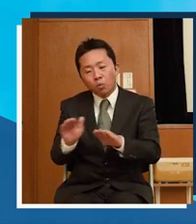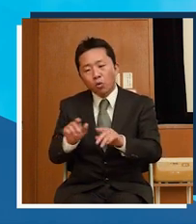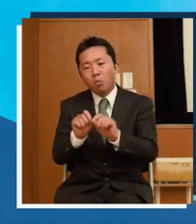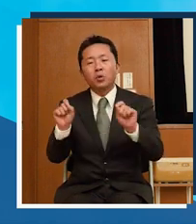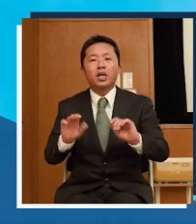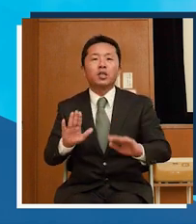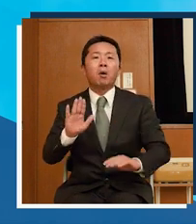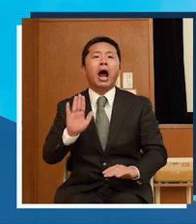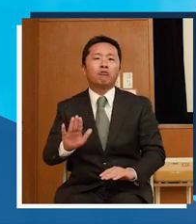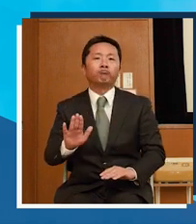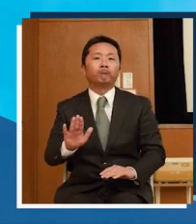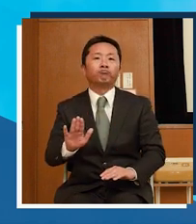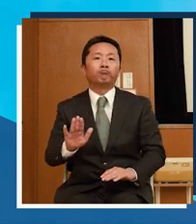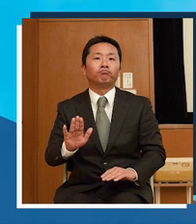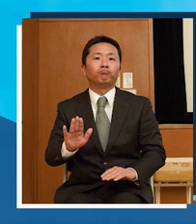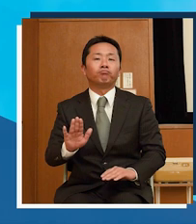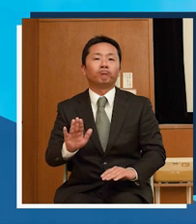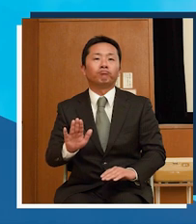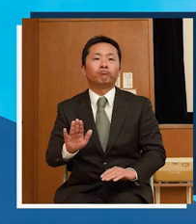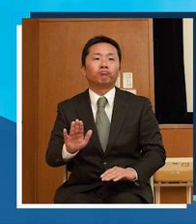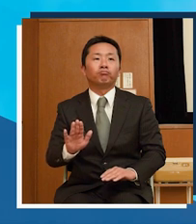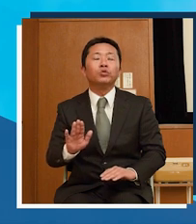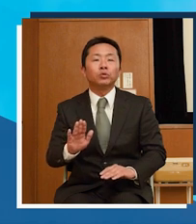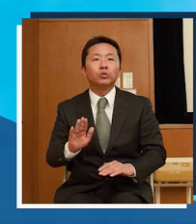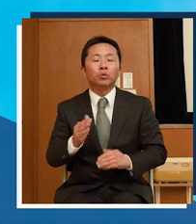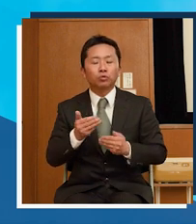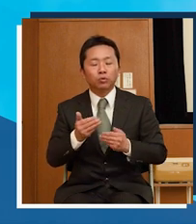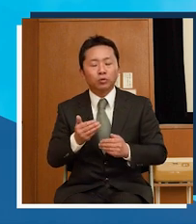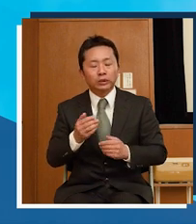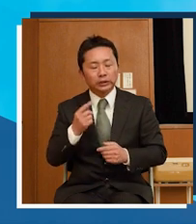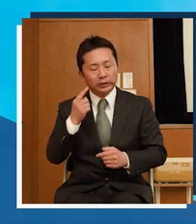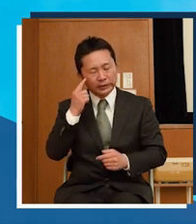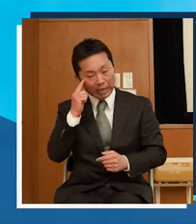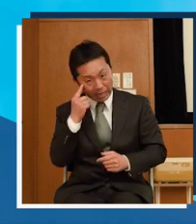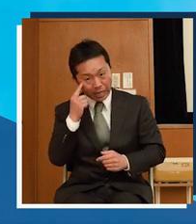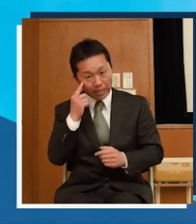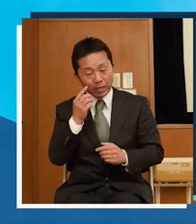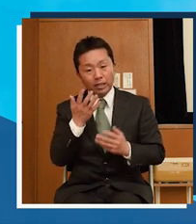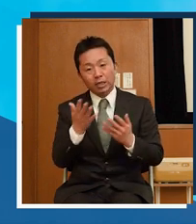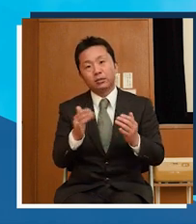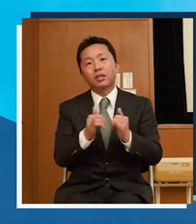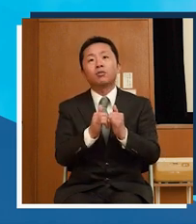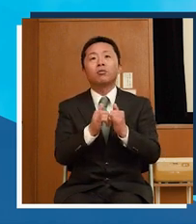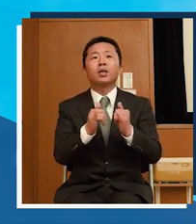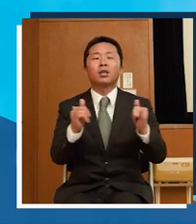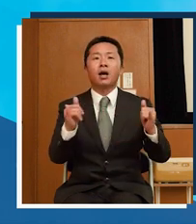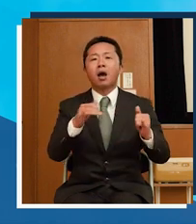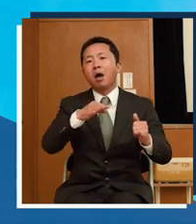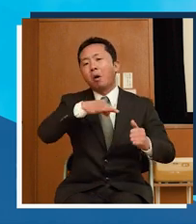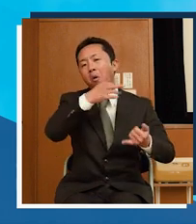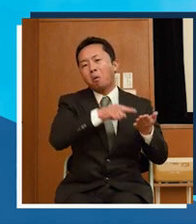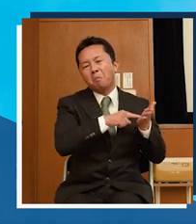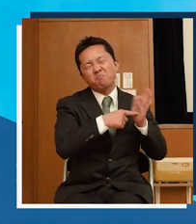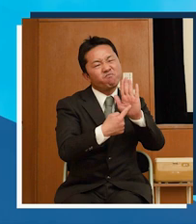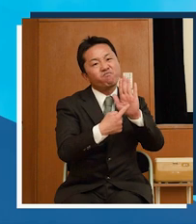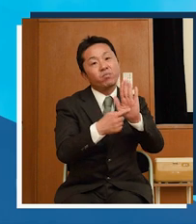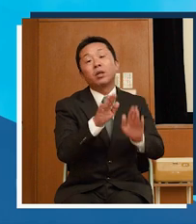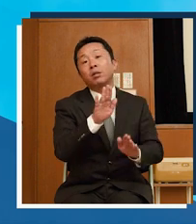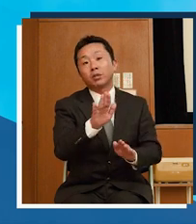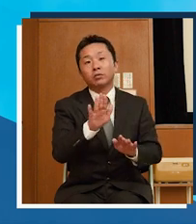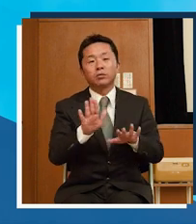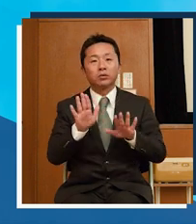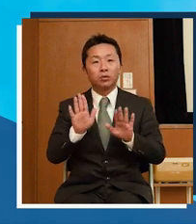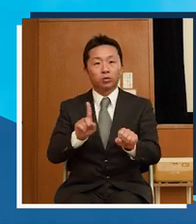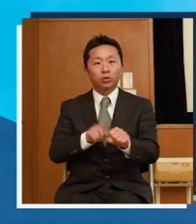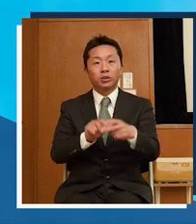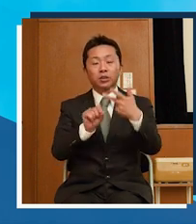と非常にえそのことを深刻に考ええたくさんの方々がえ大きな声をあげ続けています今年